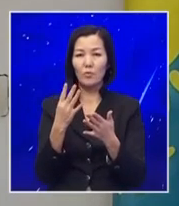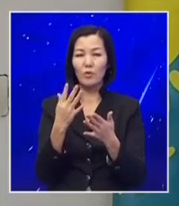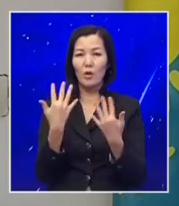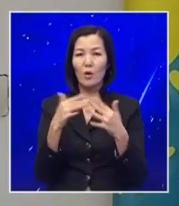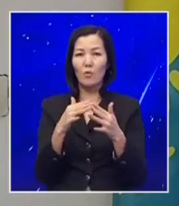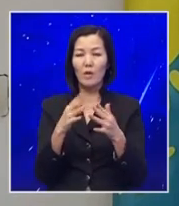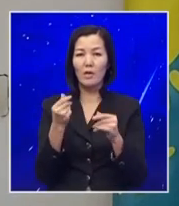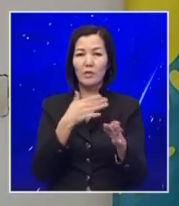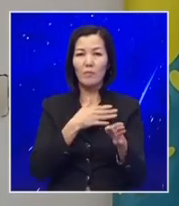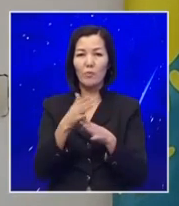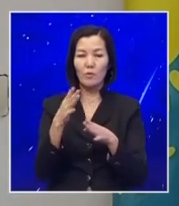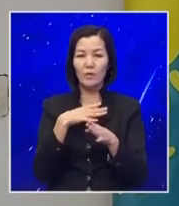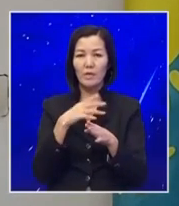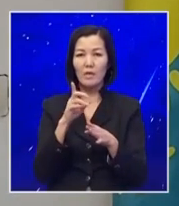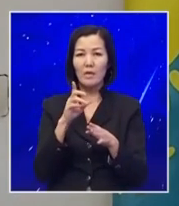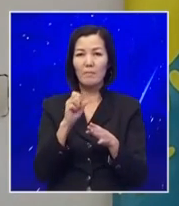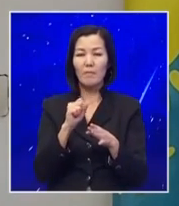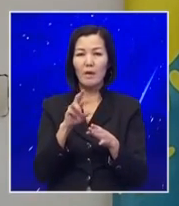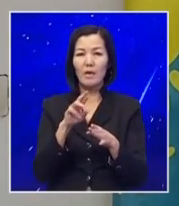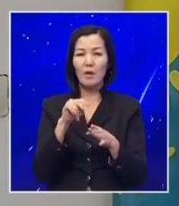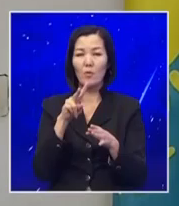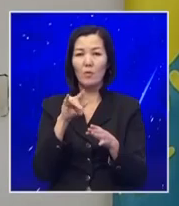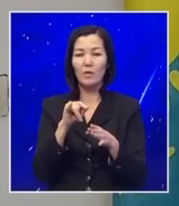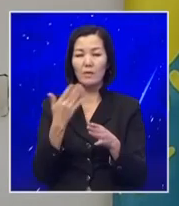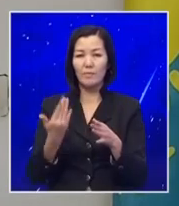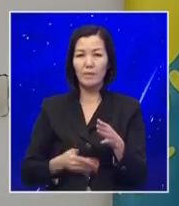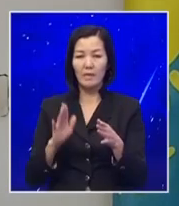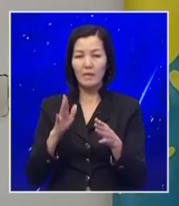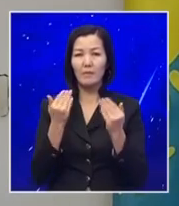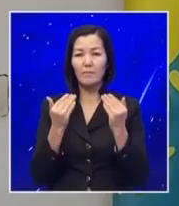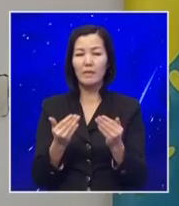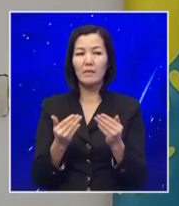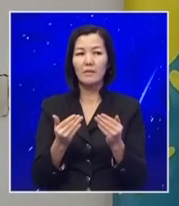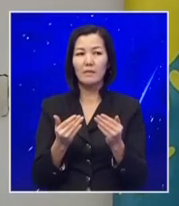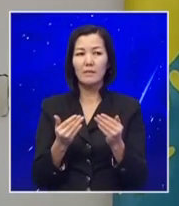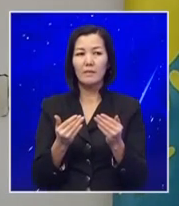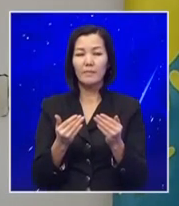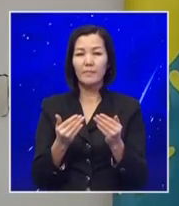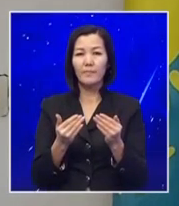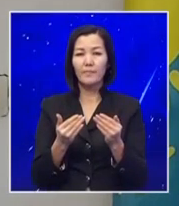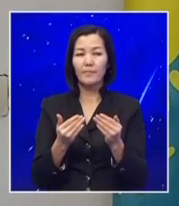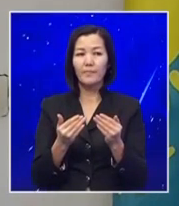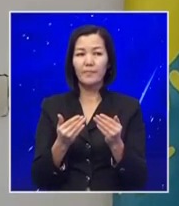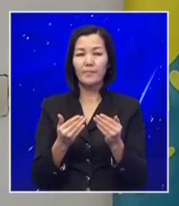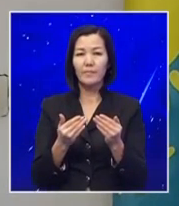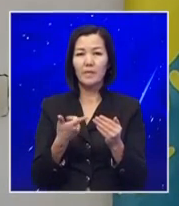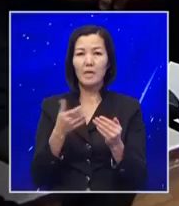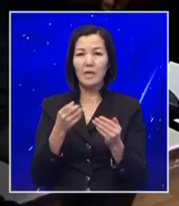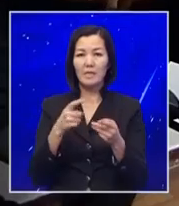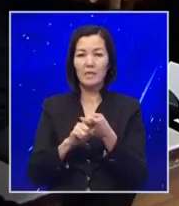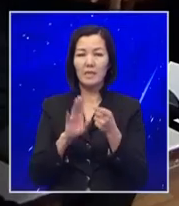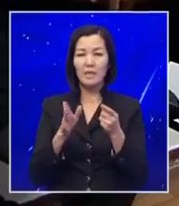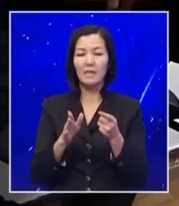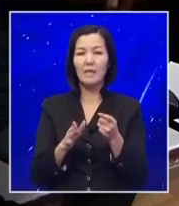қаражат бөлінді деді. Оның ішінде осы Бояулы елді мекенінде бар. Амандық болса биыл осы Бояулы елді мекеніне де газ тартылады.